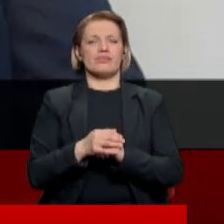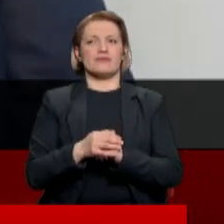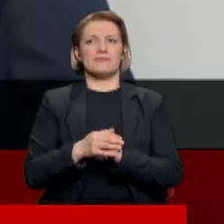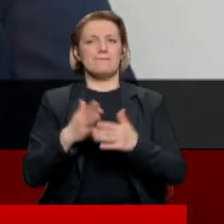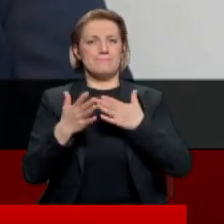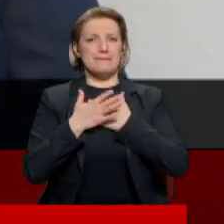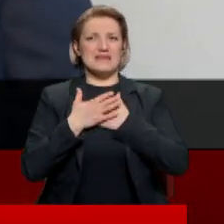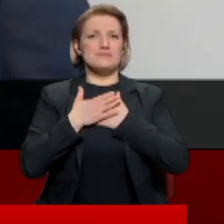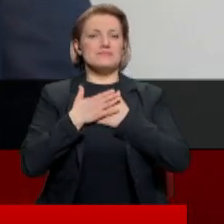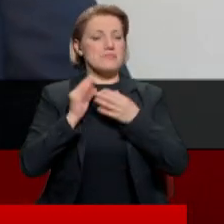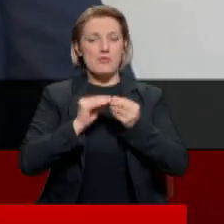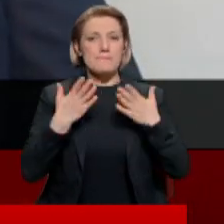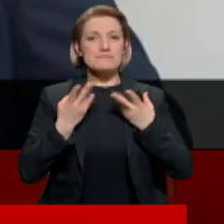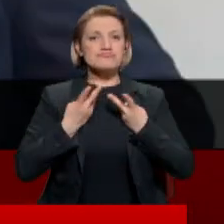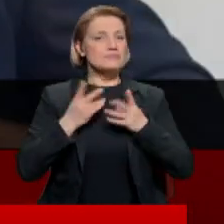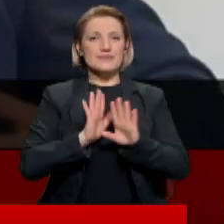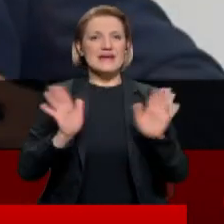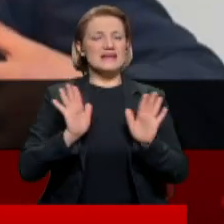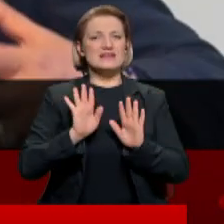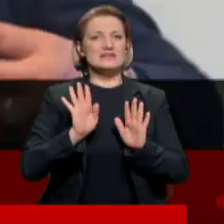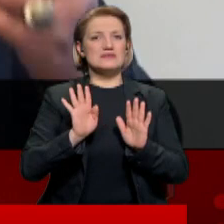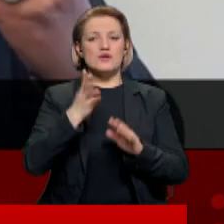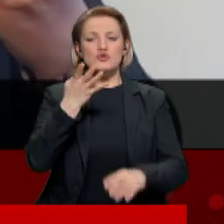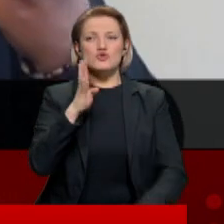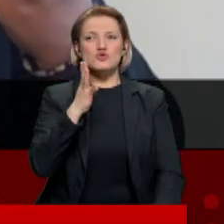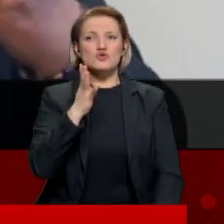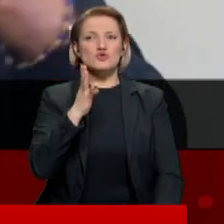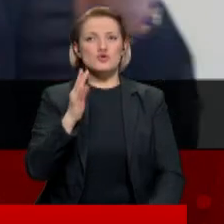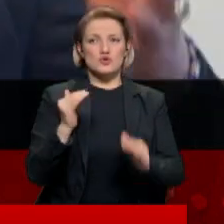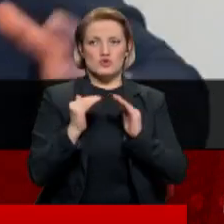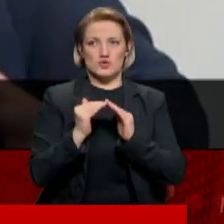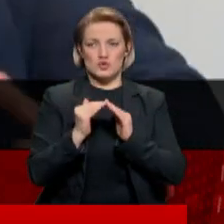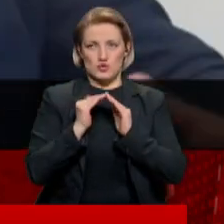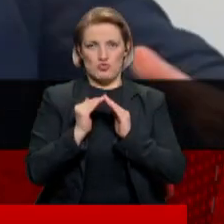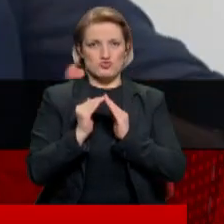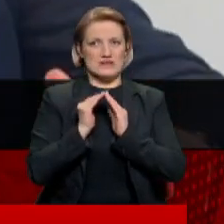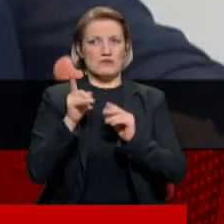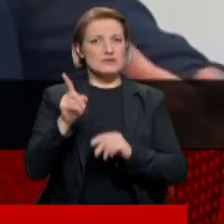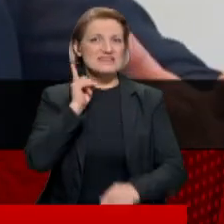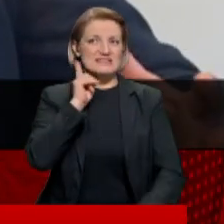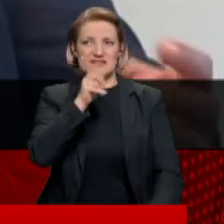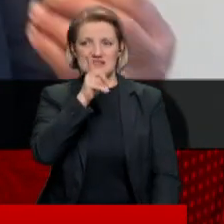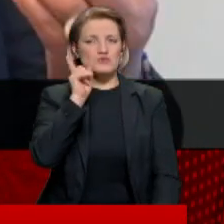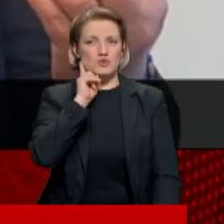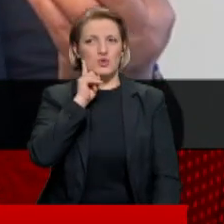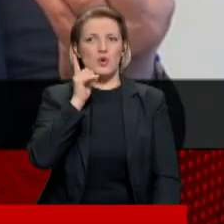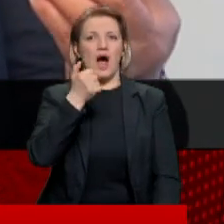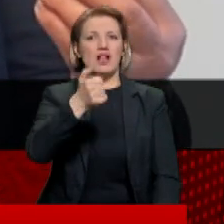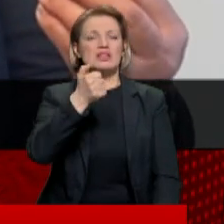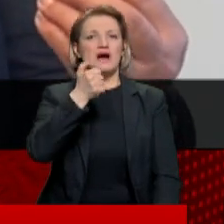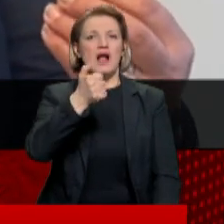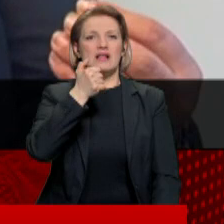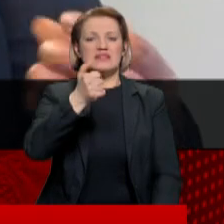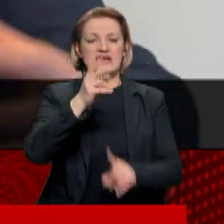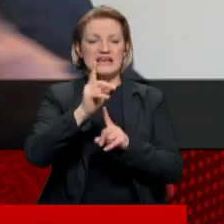Ya benimki değil ki mesele. 4000 sadece komşularınız, bu bölgede, onların sesini yani, de duydunuz ilk günlerde. Bakın